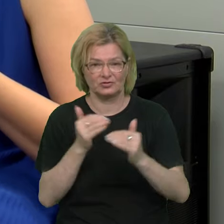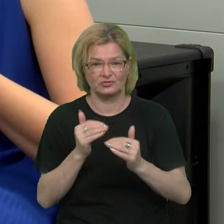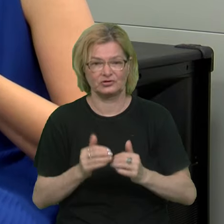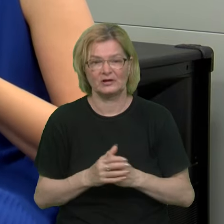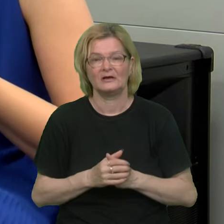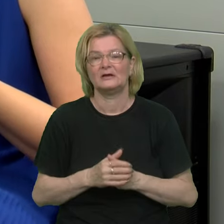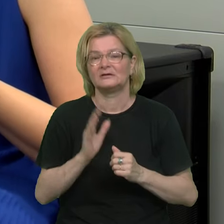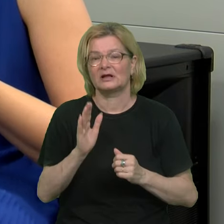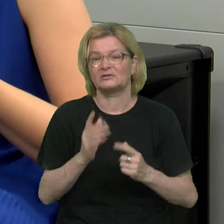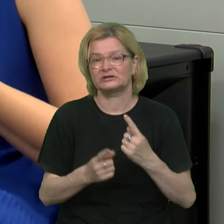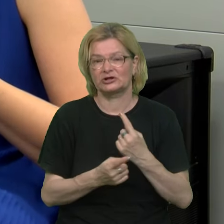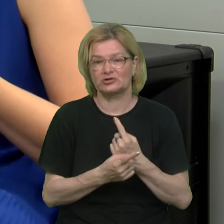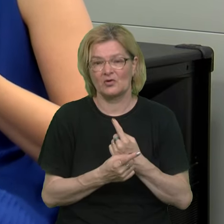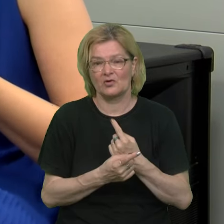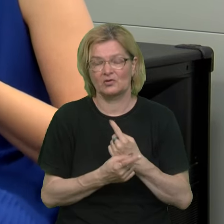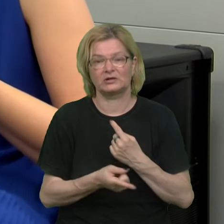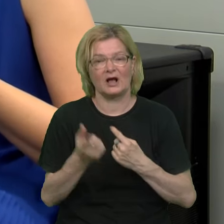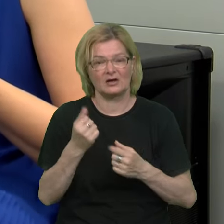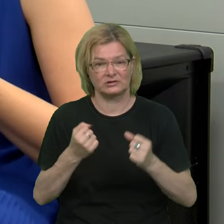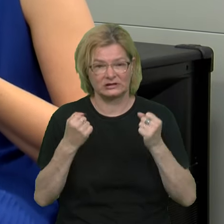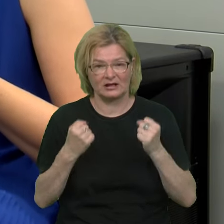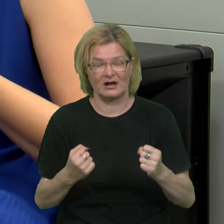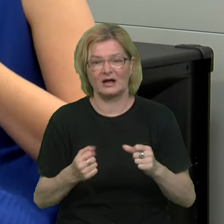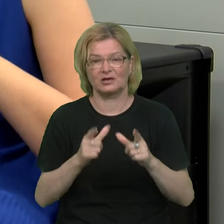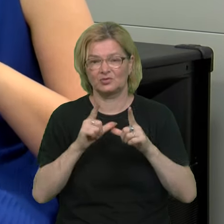preko noći se nešto tako desi,